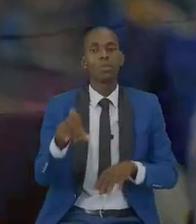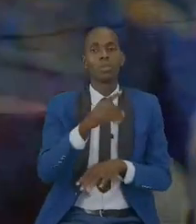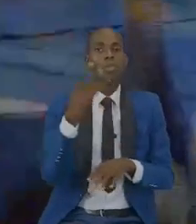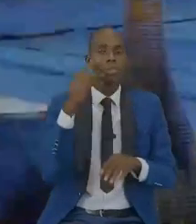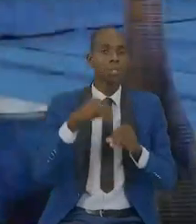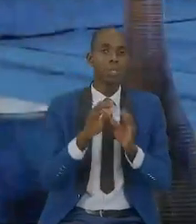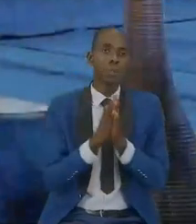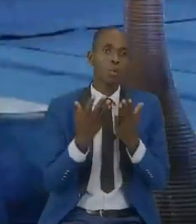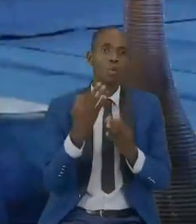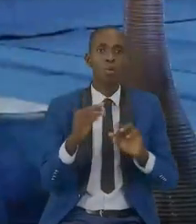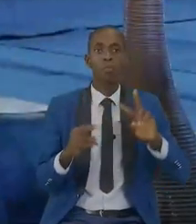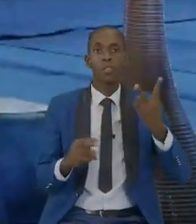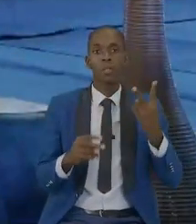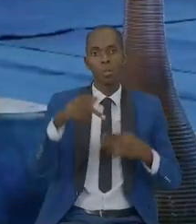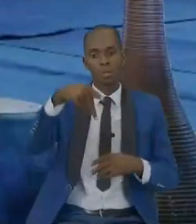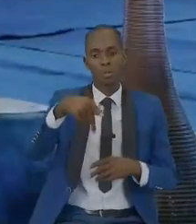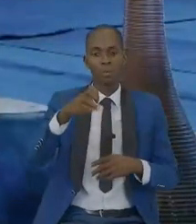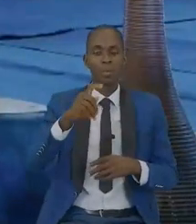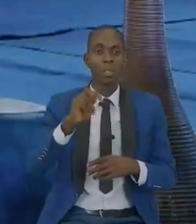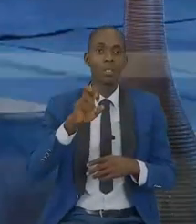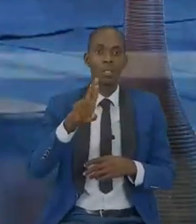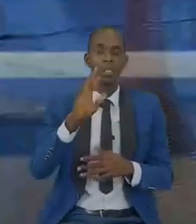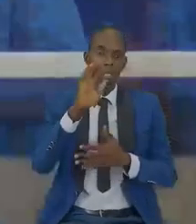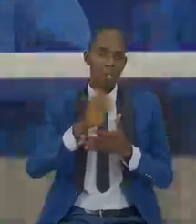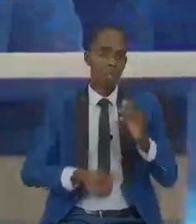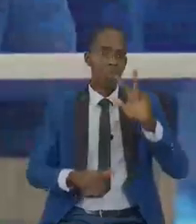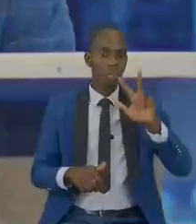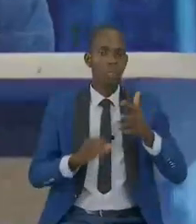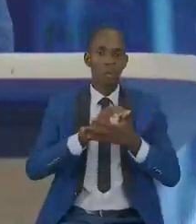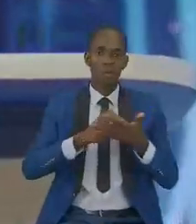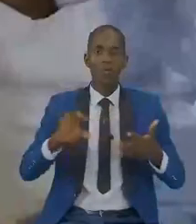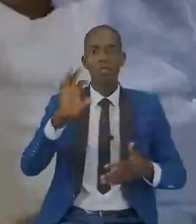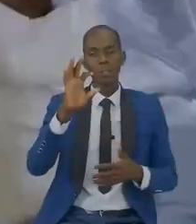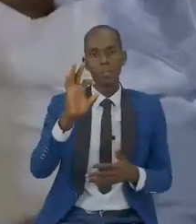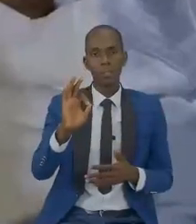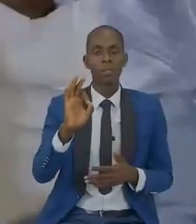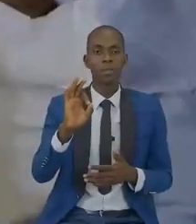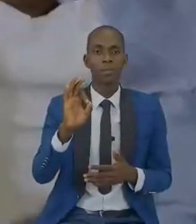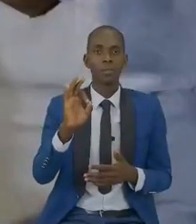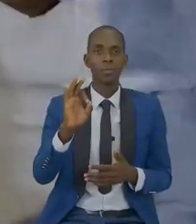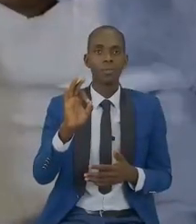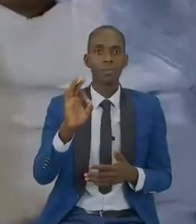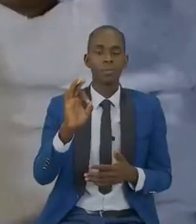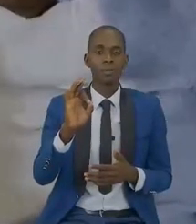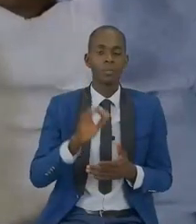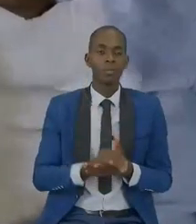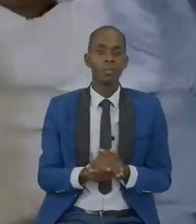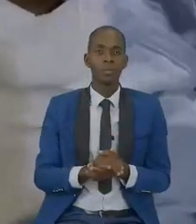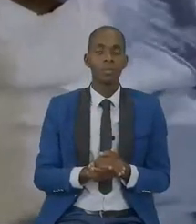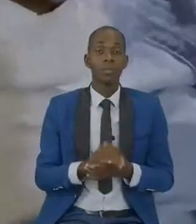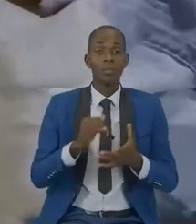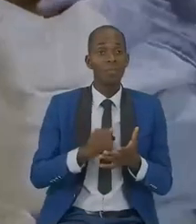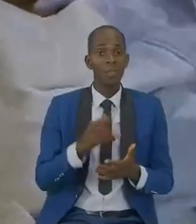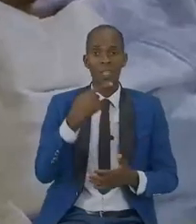pitié de toi. On voit 2 Pierre chapitre 3 verset 9. 2 Pierre chapitre 3